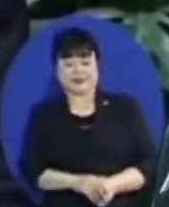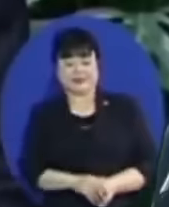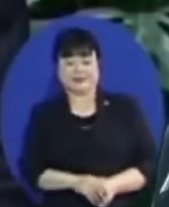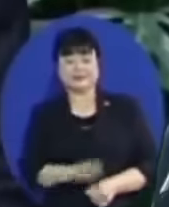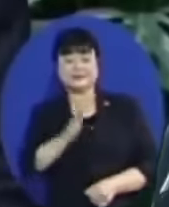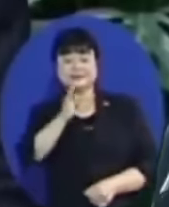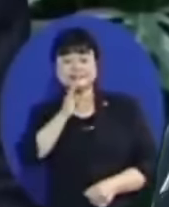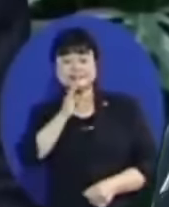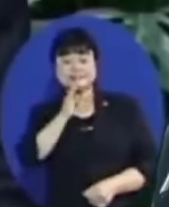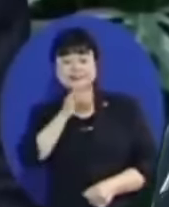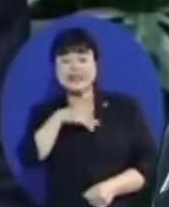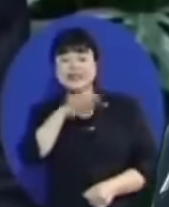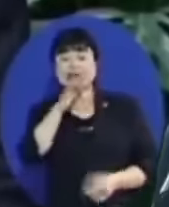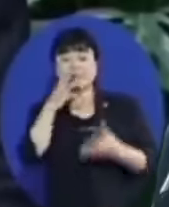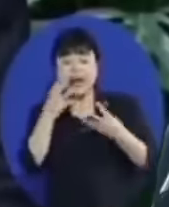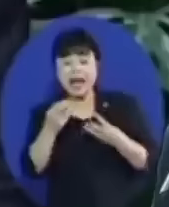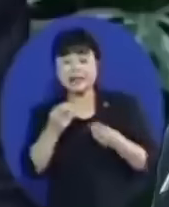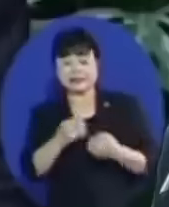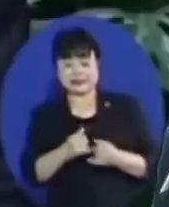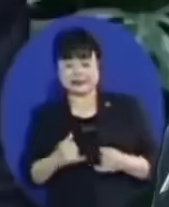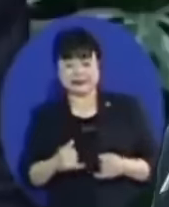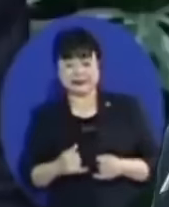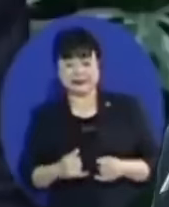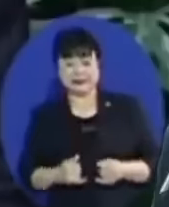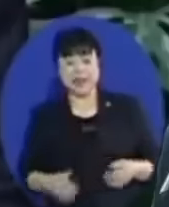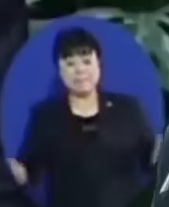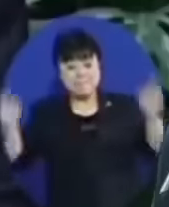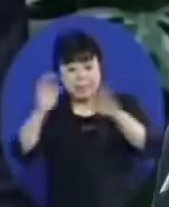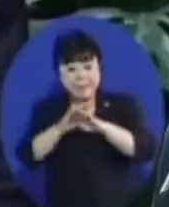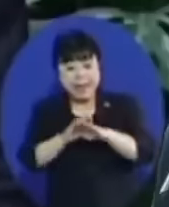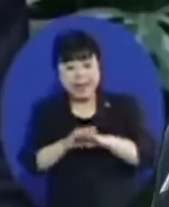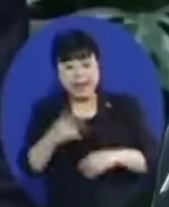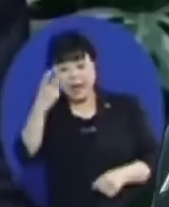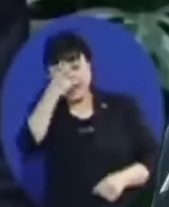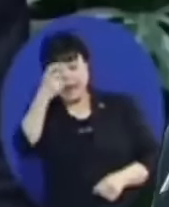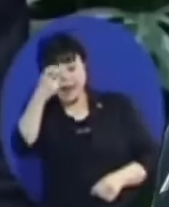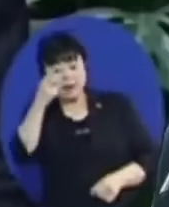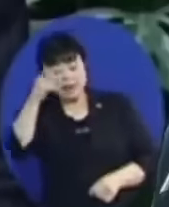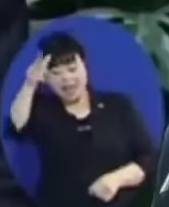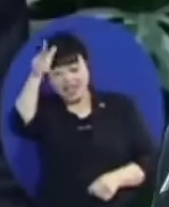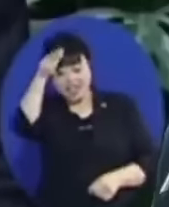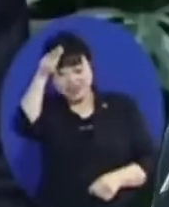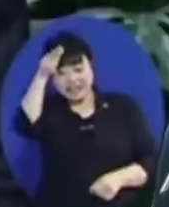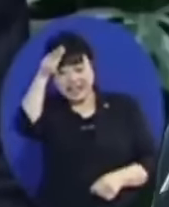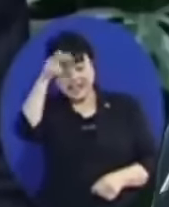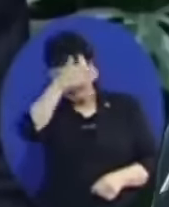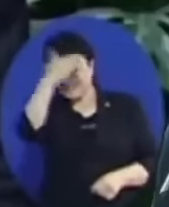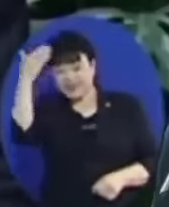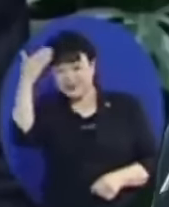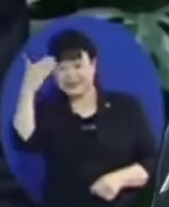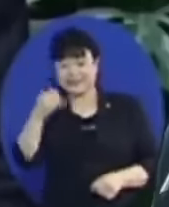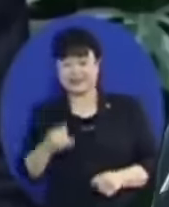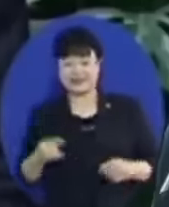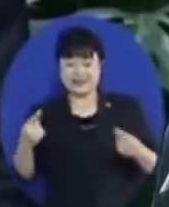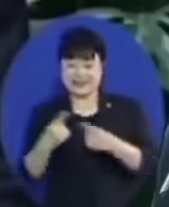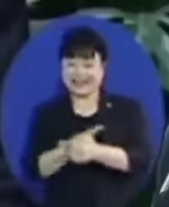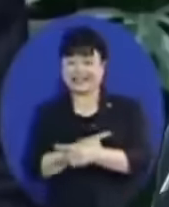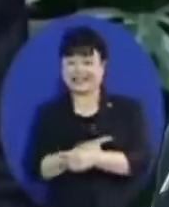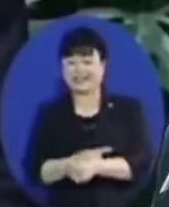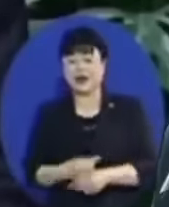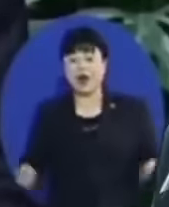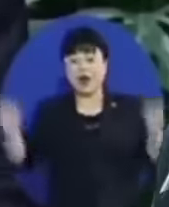도는데 나이 많은 집안 사람들이 야경을 돌지 못하지 않습니까? 그러면 경찰서에서 젊은 사람을 대신해서 야경을 돌게